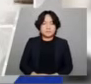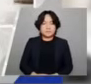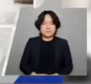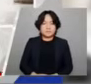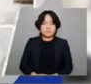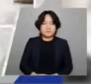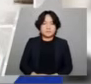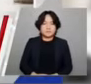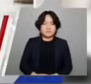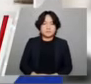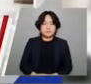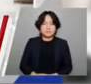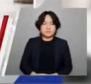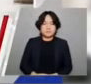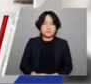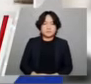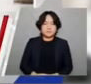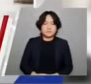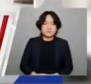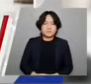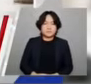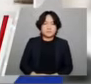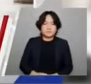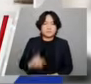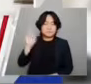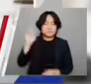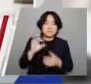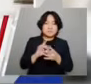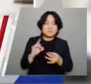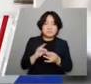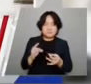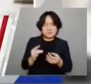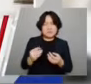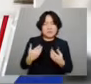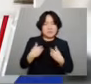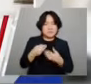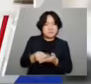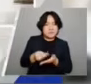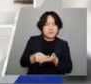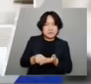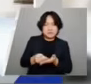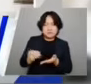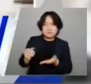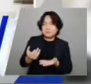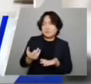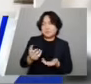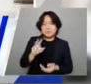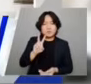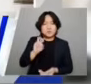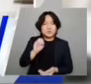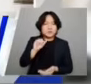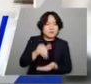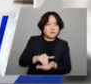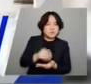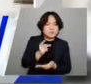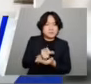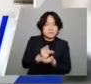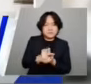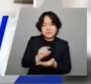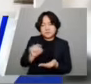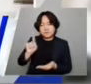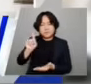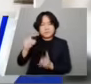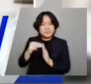May amount po, Mr. Chair, from what I understand, starting 20,000 to 1 million. But